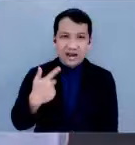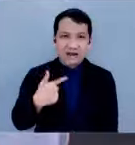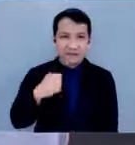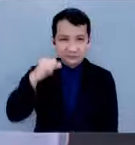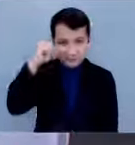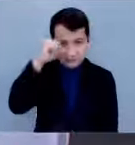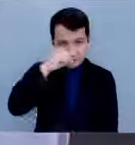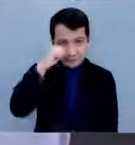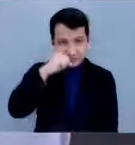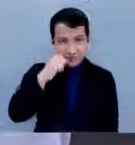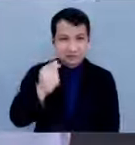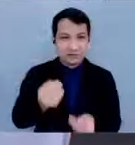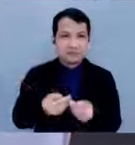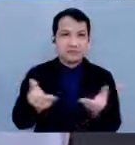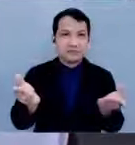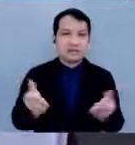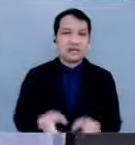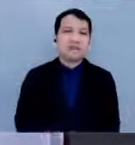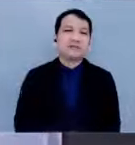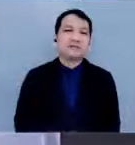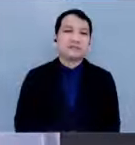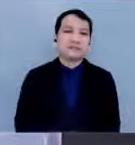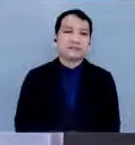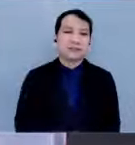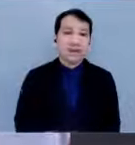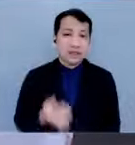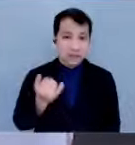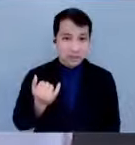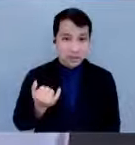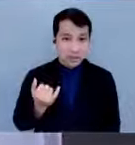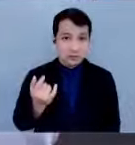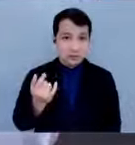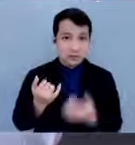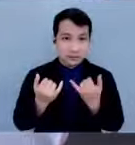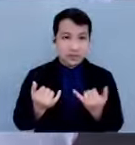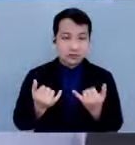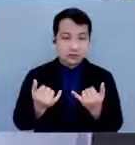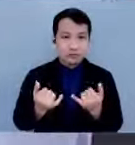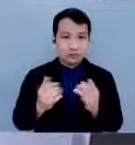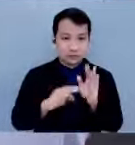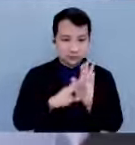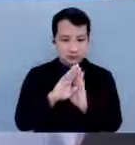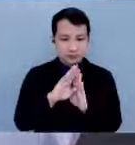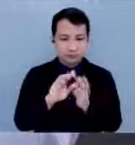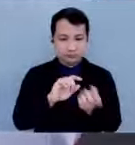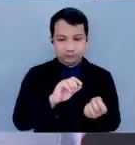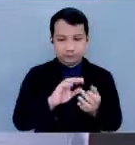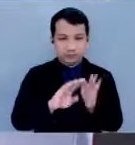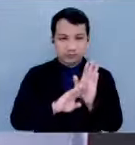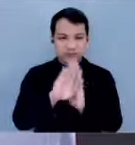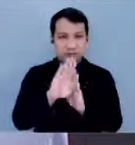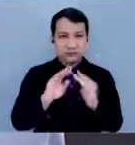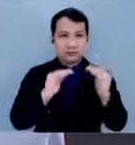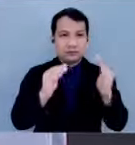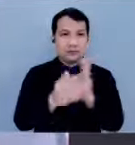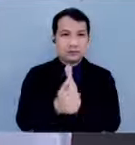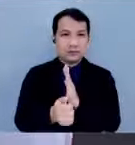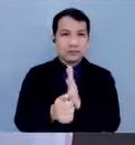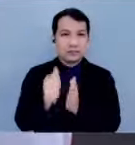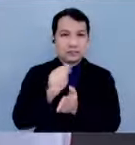ino-offer. And then po ngayon, the skills and drills po nag-evolve. So we offer dance, arts